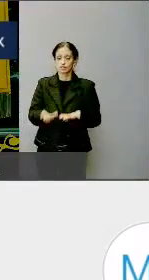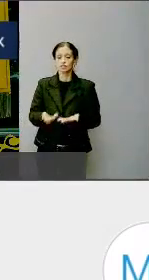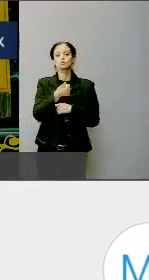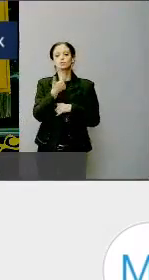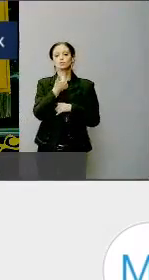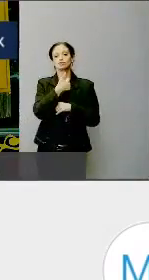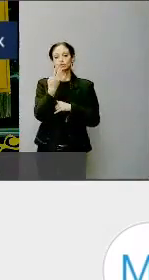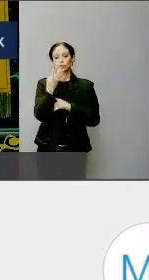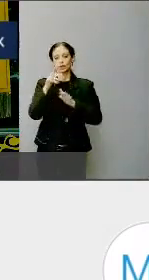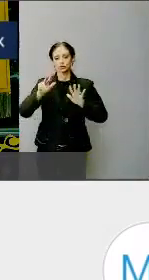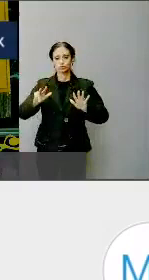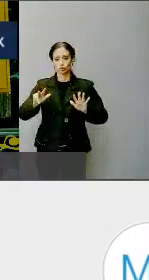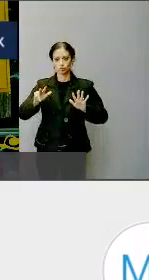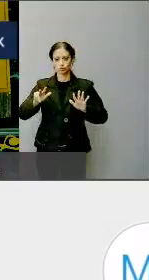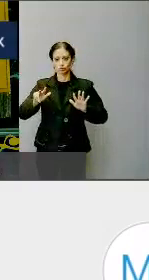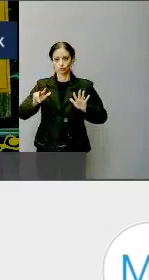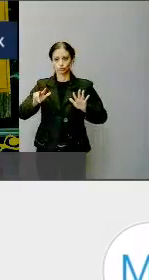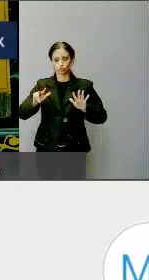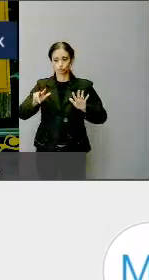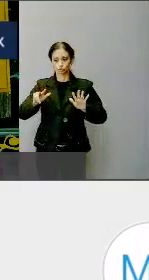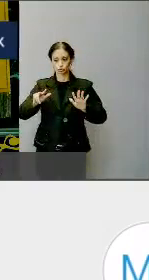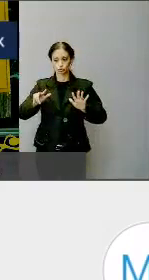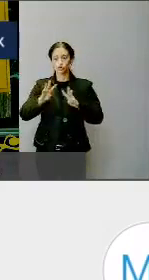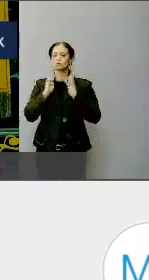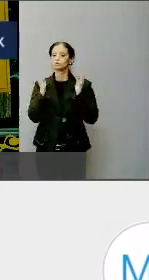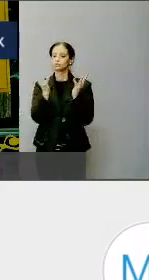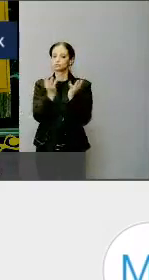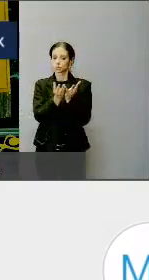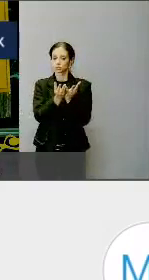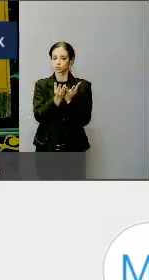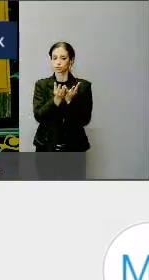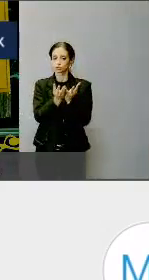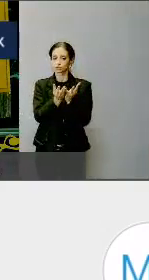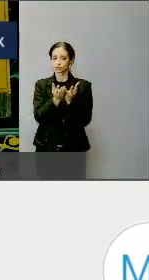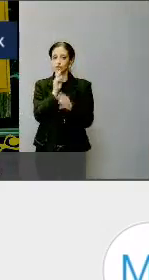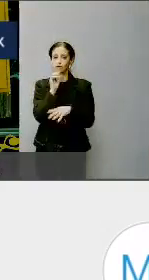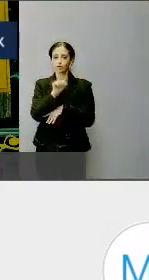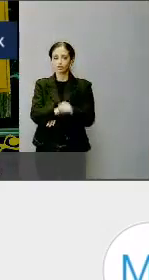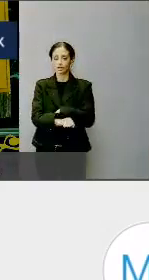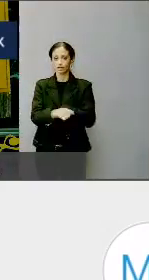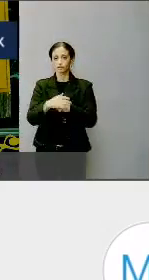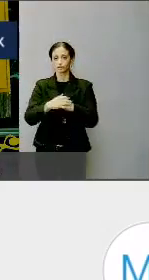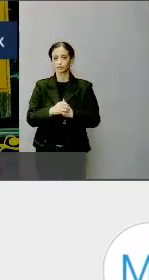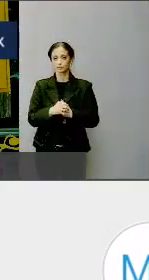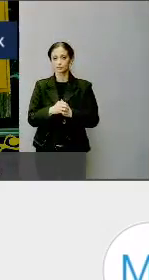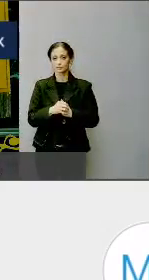148 il parere della giunta è contrario